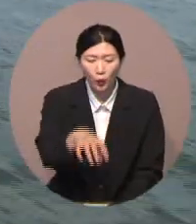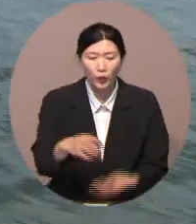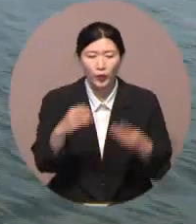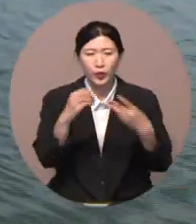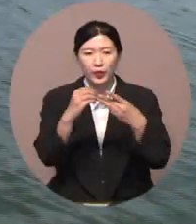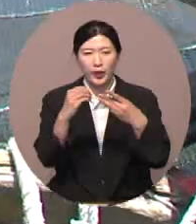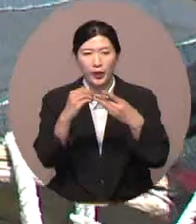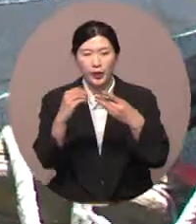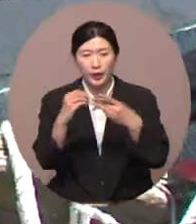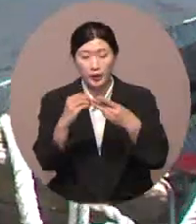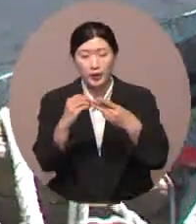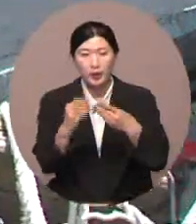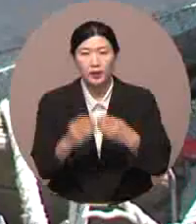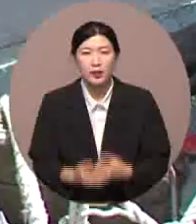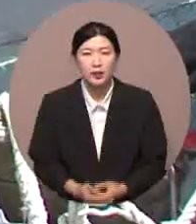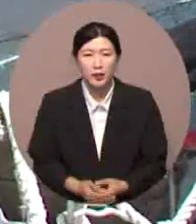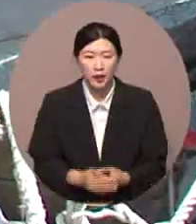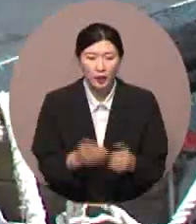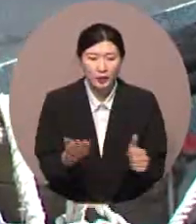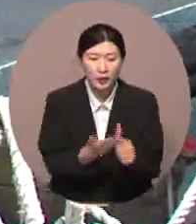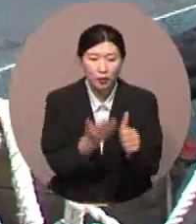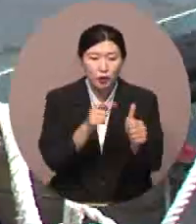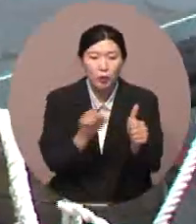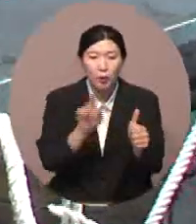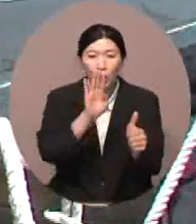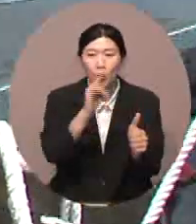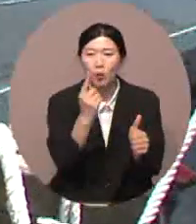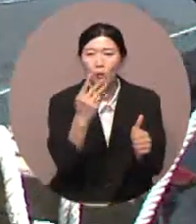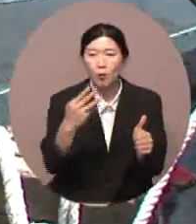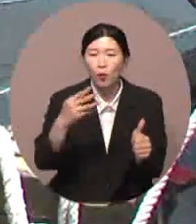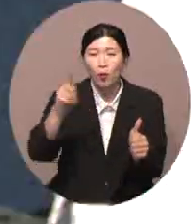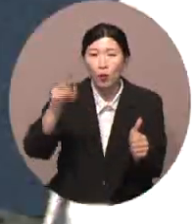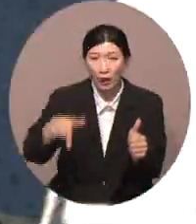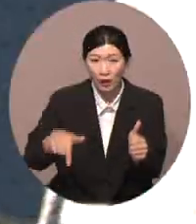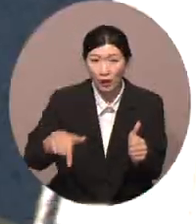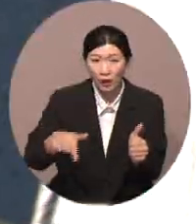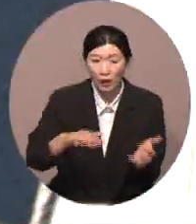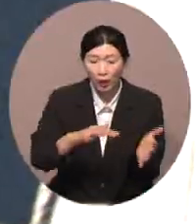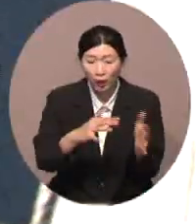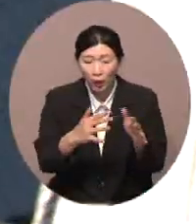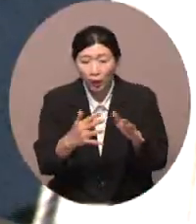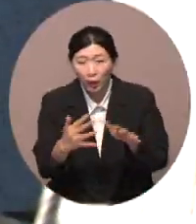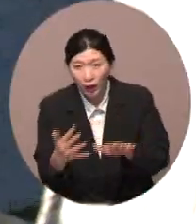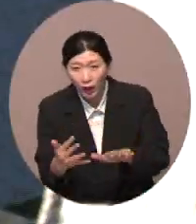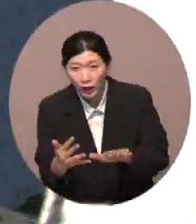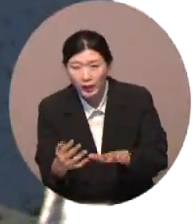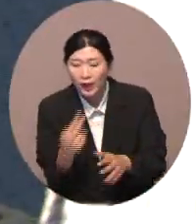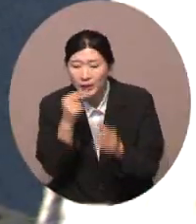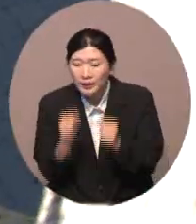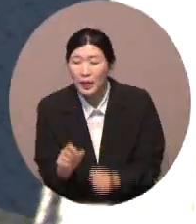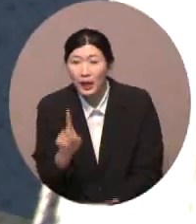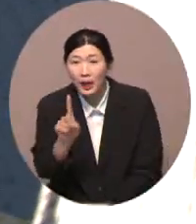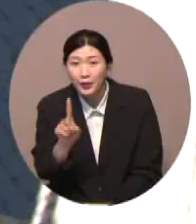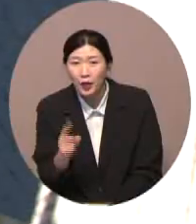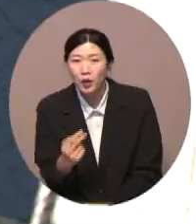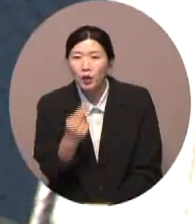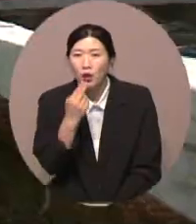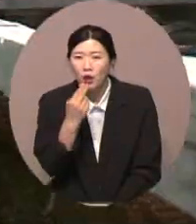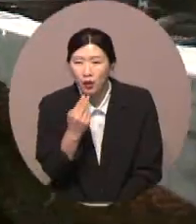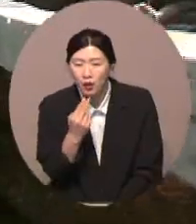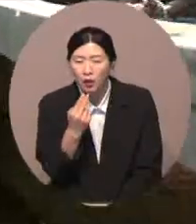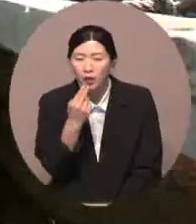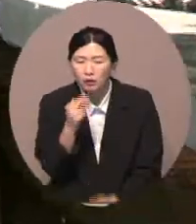대하도 항 합 조피 볼락을 키우는 한 양식장 폐사한 물고기 사이로 조피볼락 한 마리가 겨우 숨을